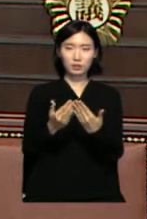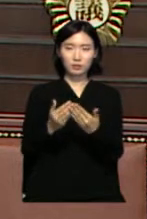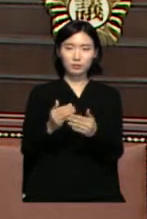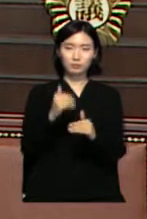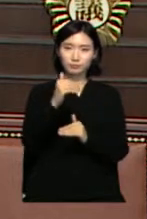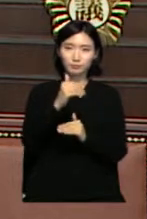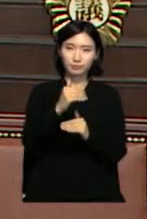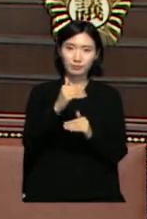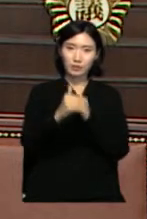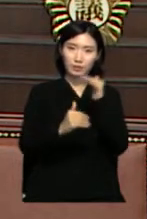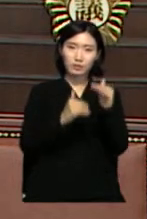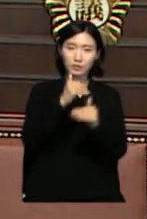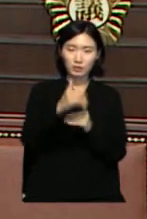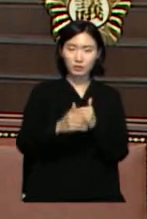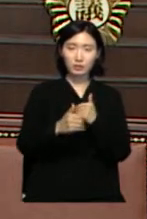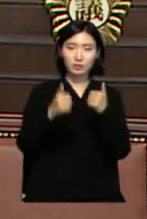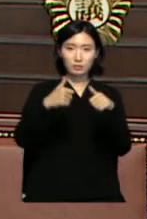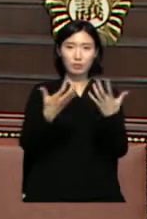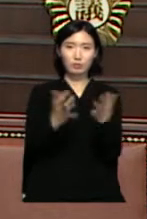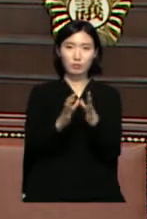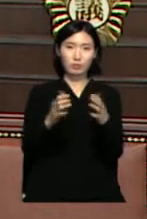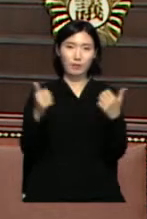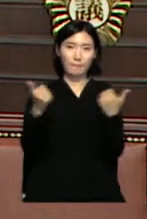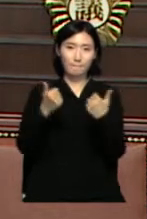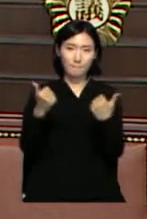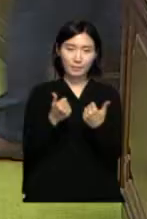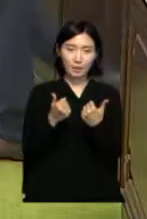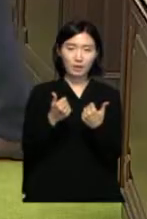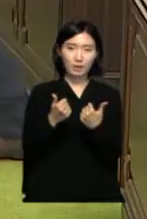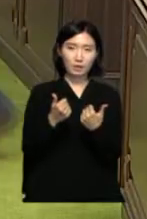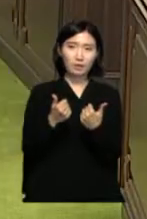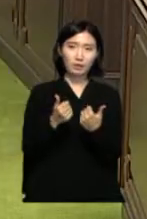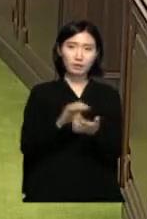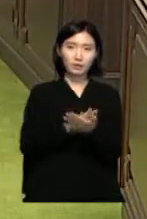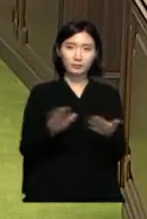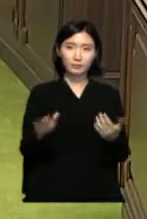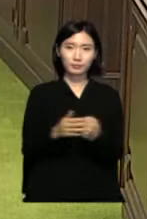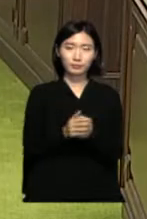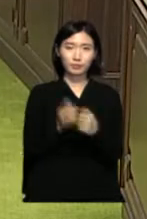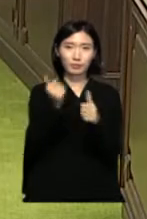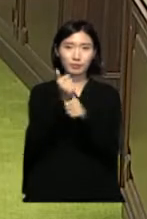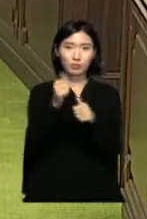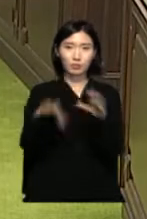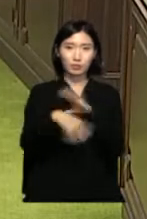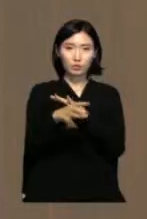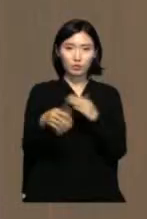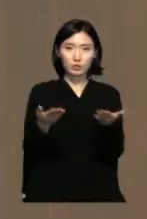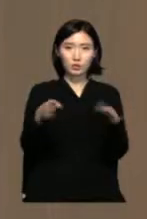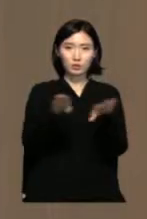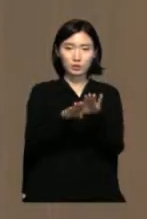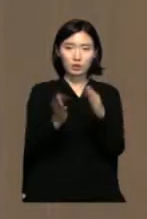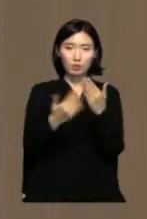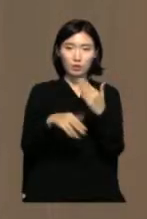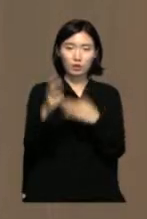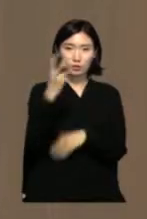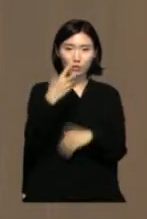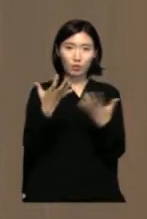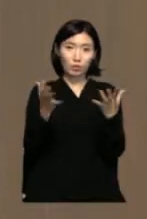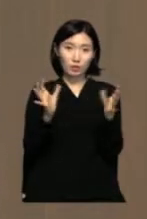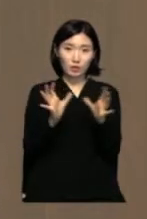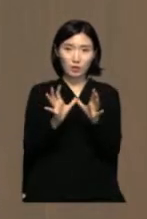집행부와 의논해가면서 일을 하려고 합니다. 부의장으로는 종로구 시설관리공단 본부장을